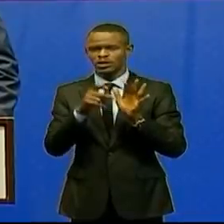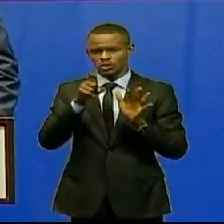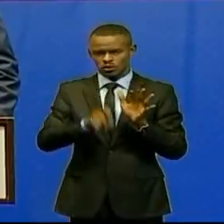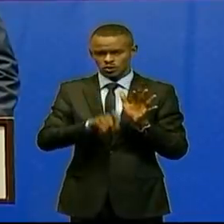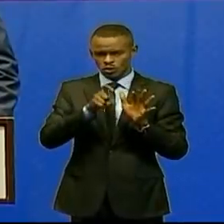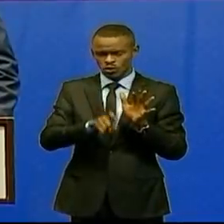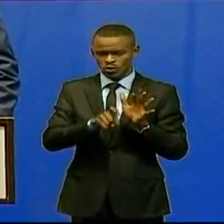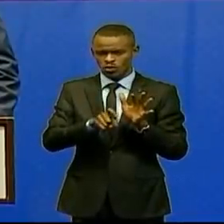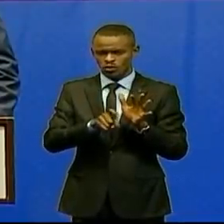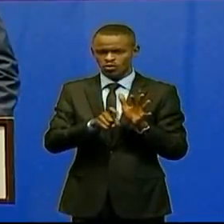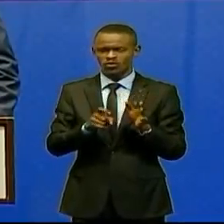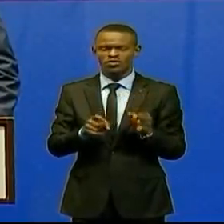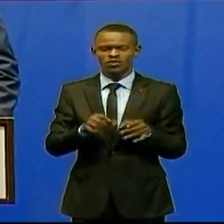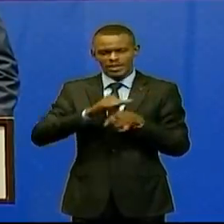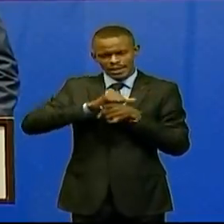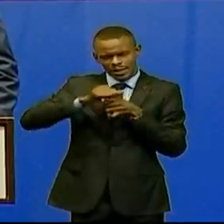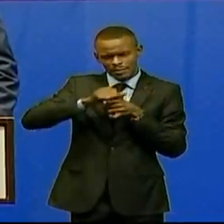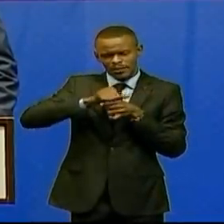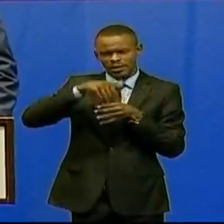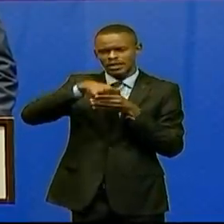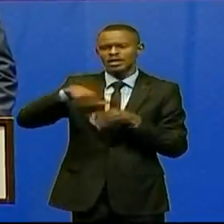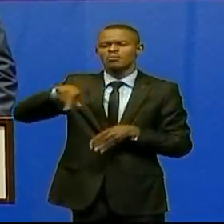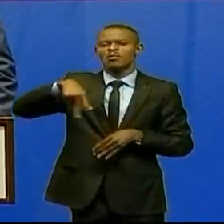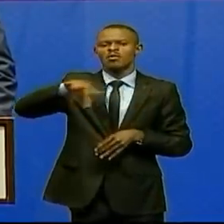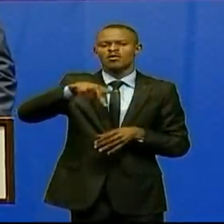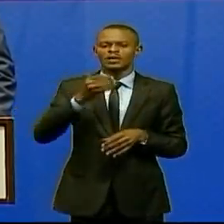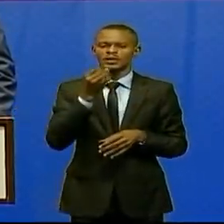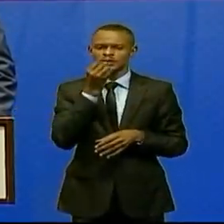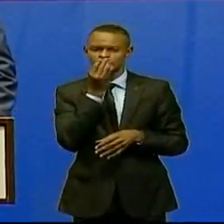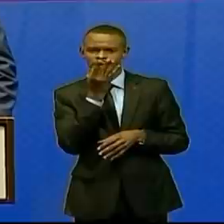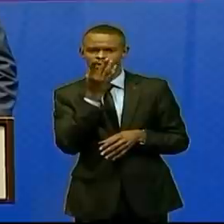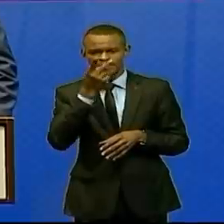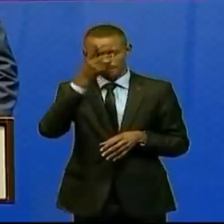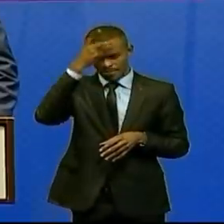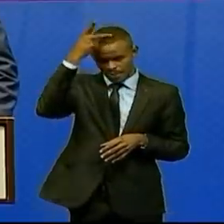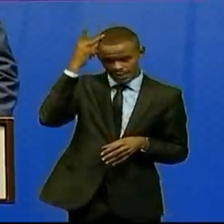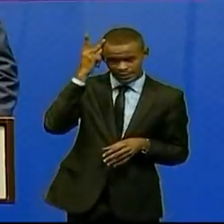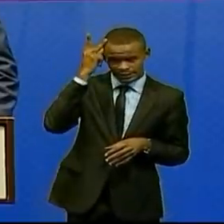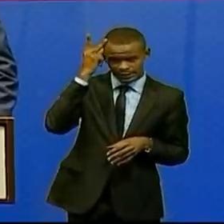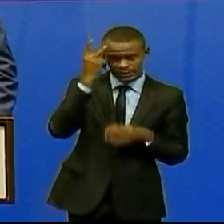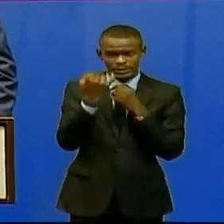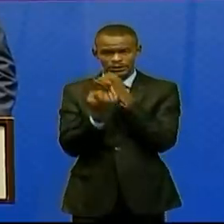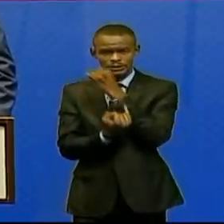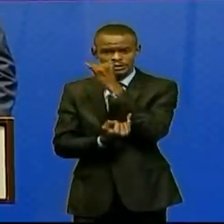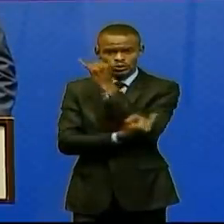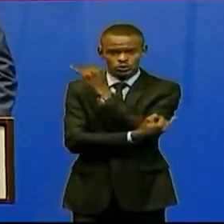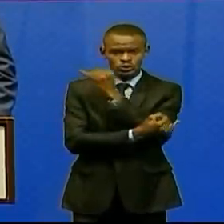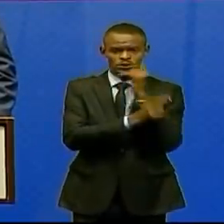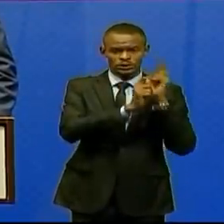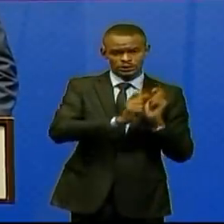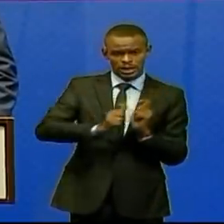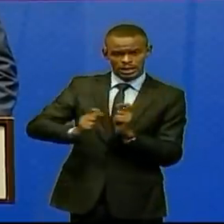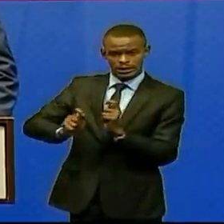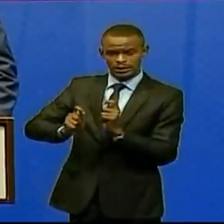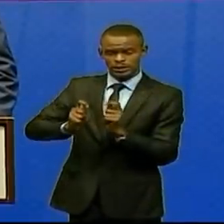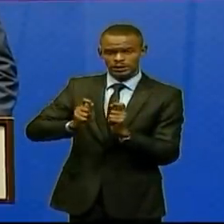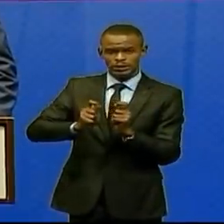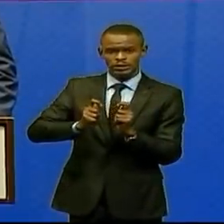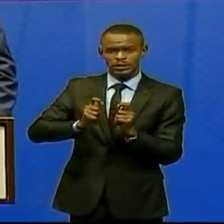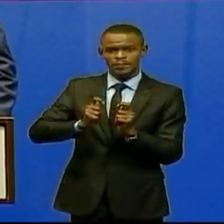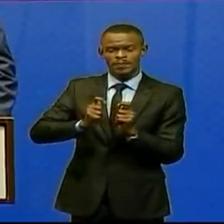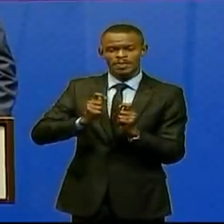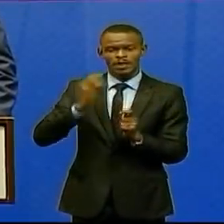dans les provinces du Kasaï, Ituri, Tanganyika, Grand Équateur, Grand